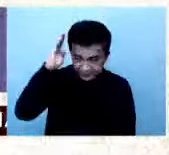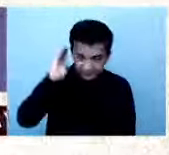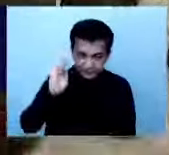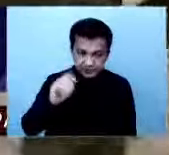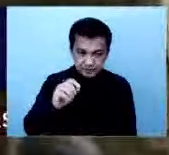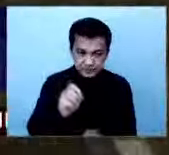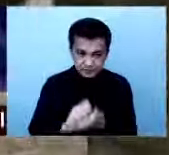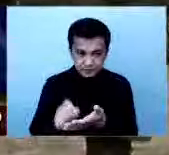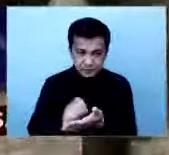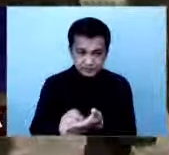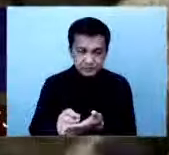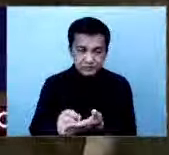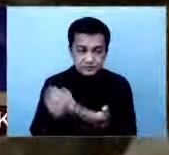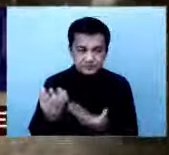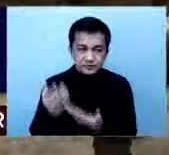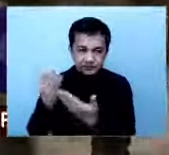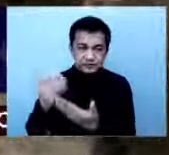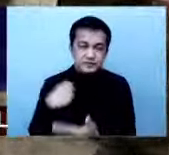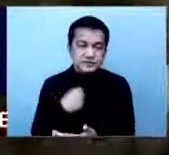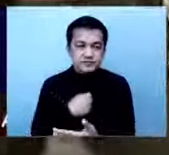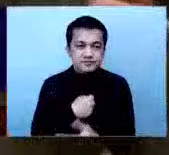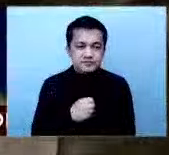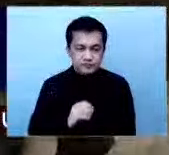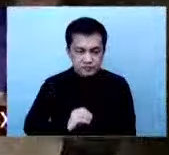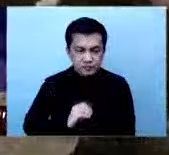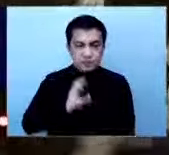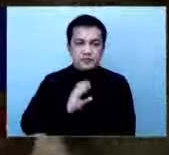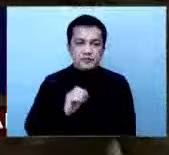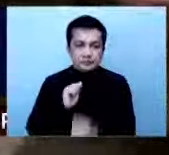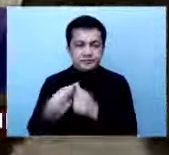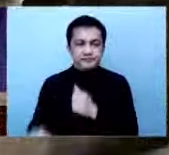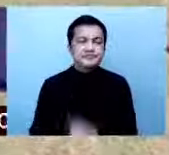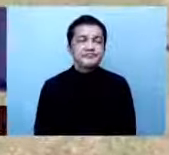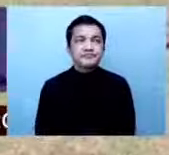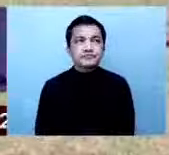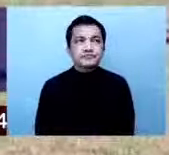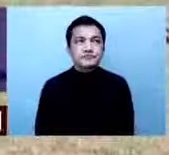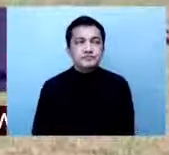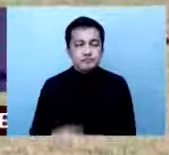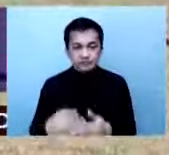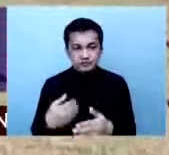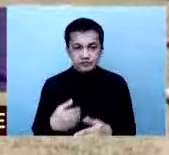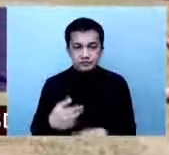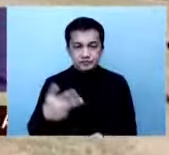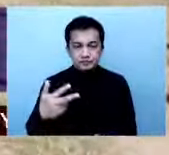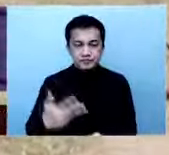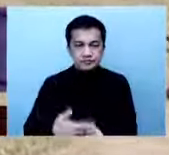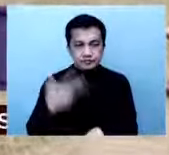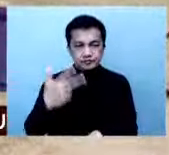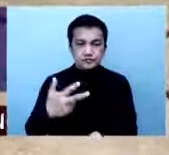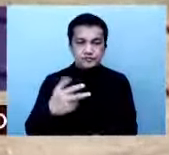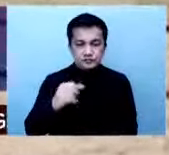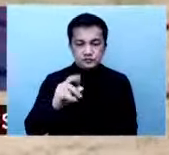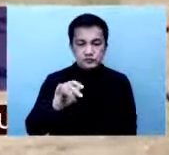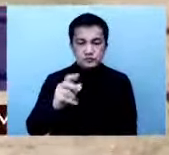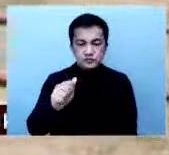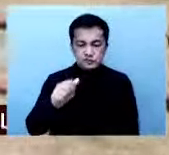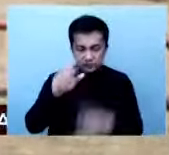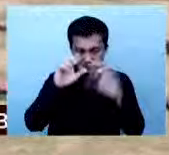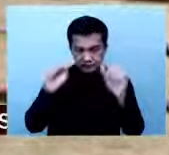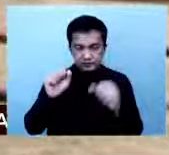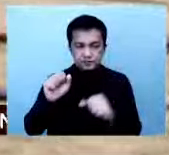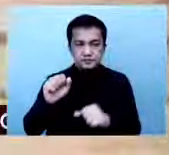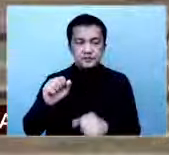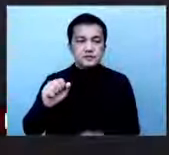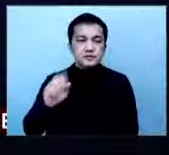panukala sa senado kumpyansang lulusot ito bago ang ikatlong State of the Nation Address ni Pangulong Bongbong Marcos sa Hunyo